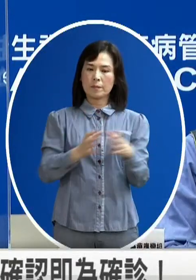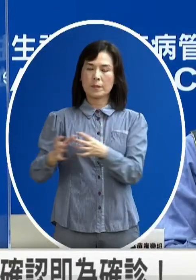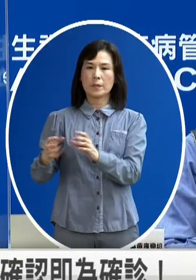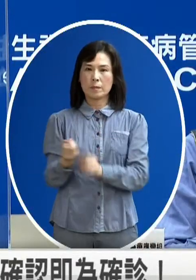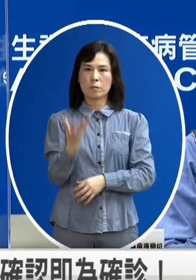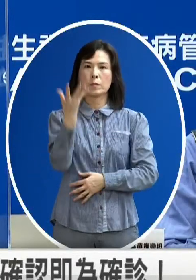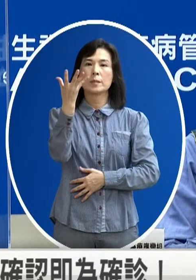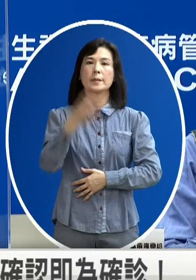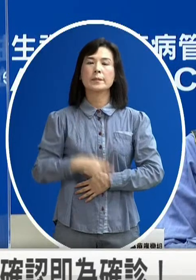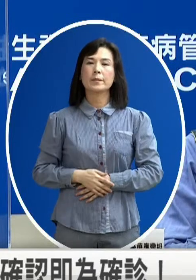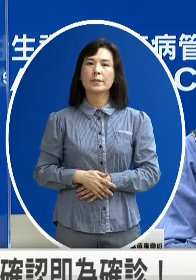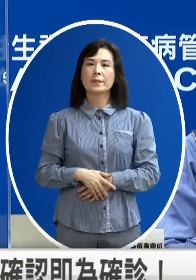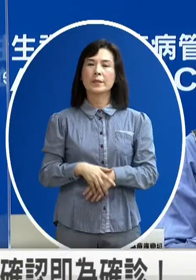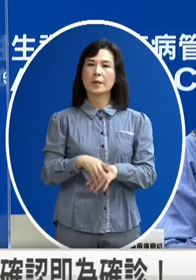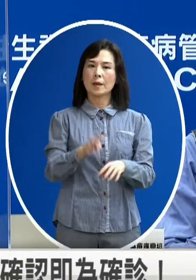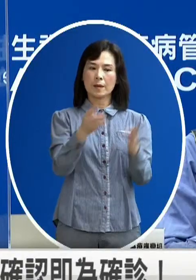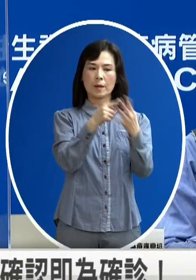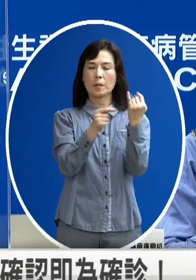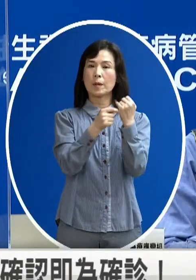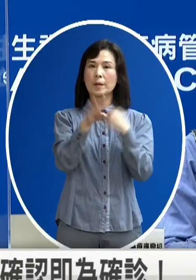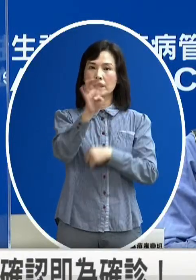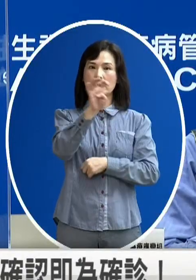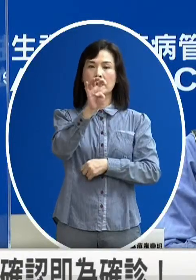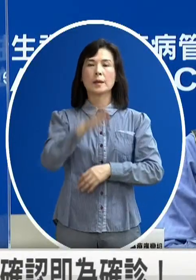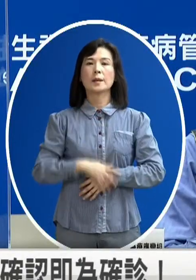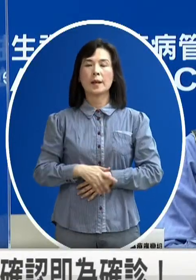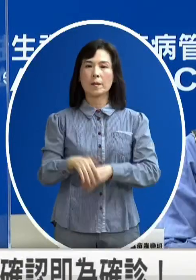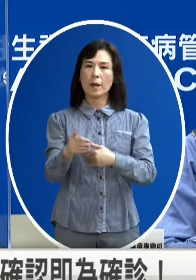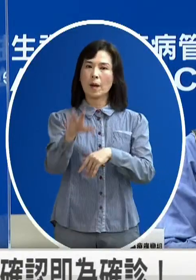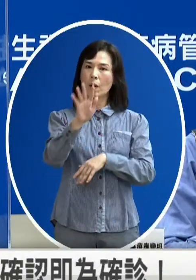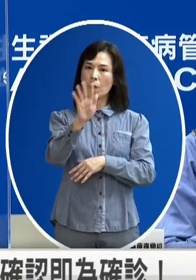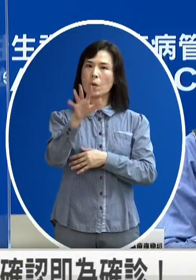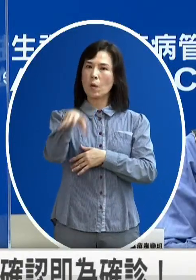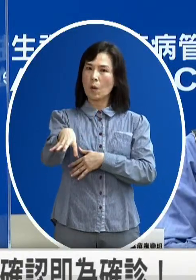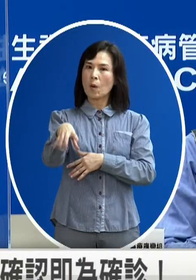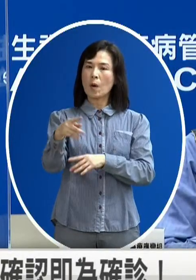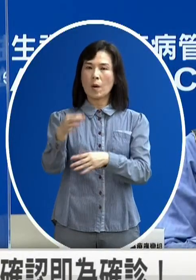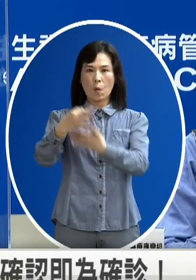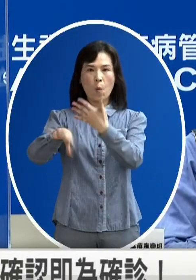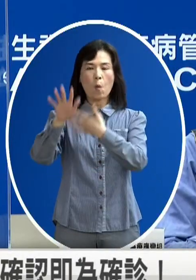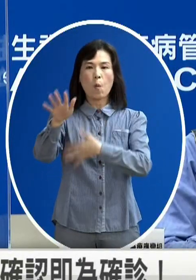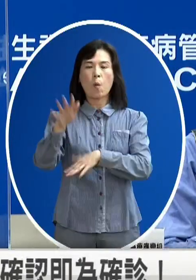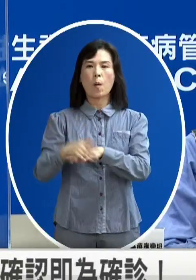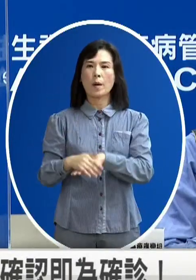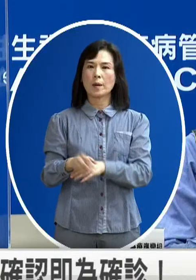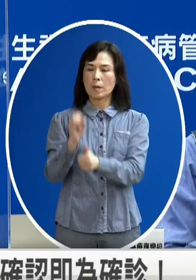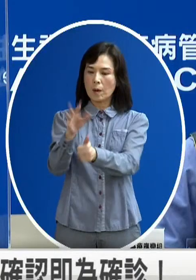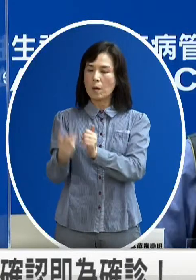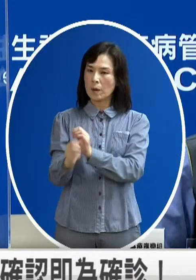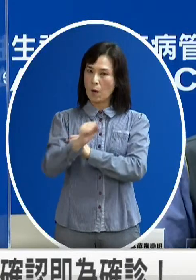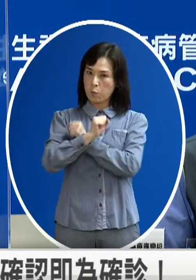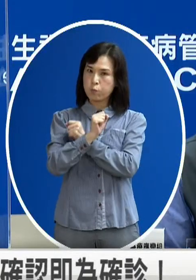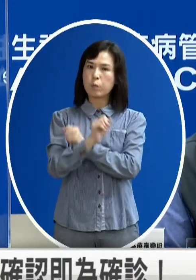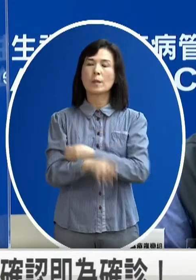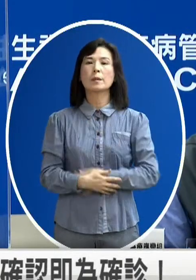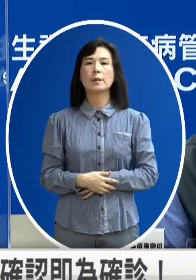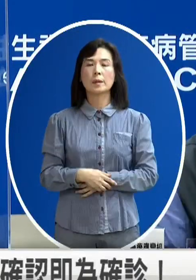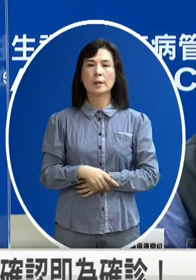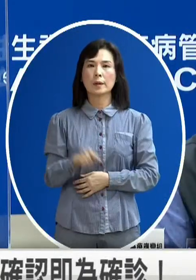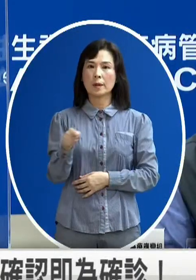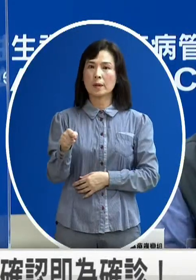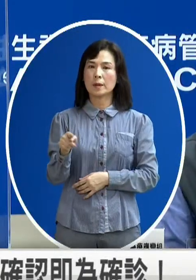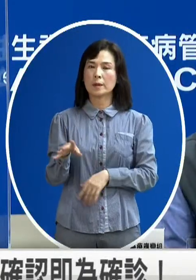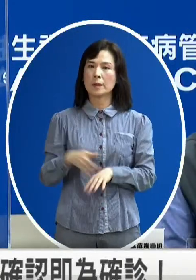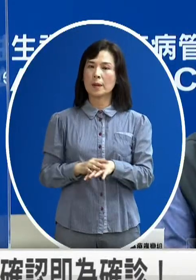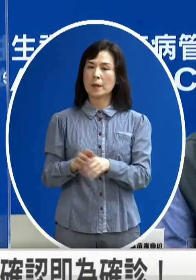多，现在到了40家，那当然还有一些县市还有一些缺少，我们会提醒他注意，因为这还是关